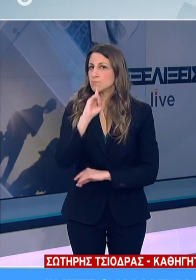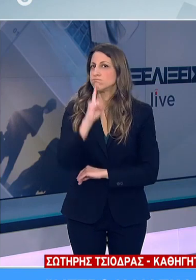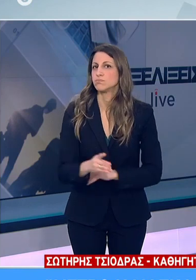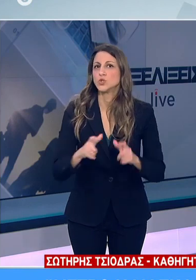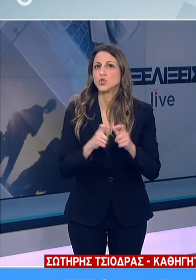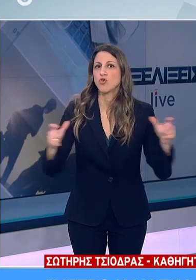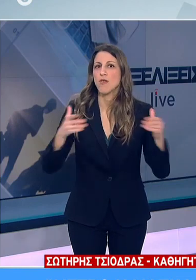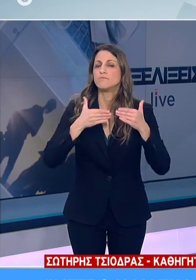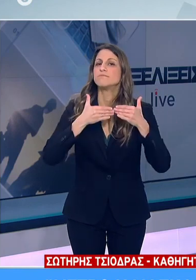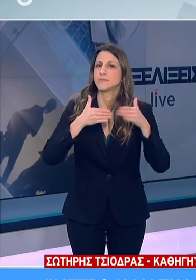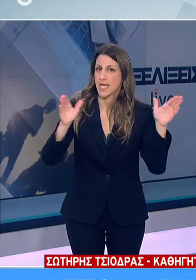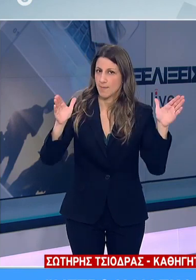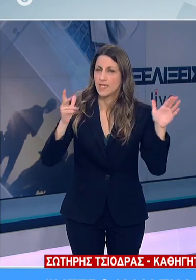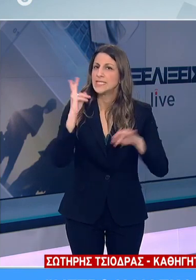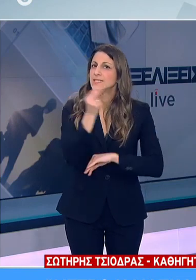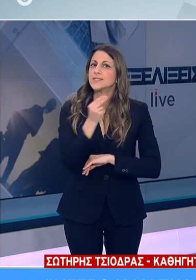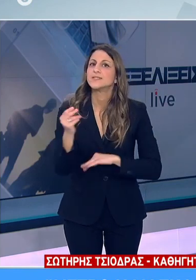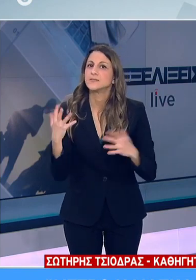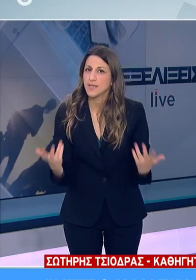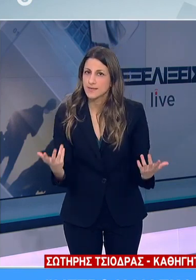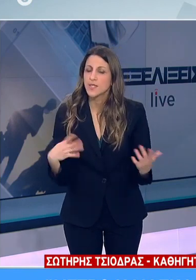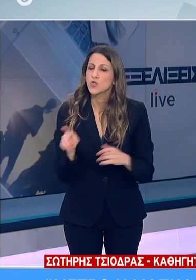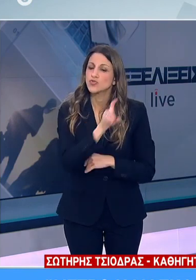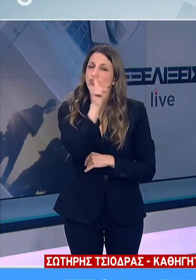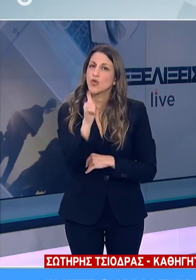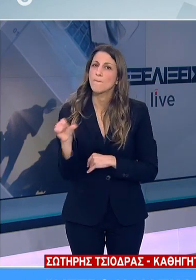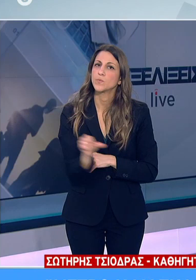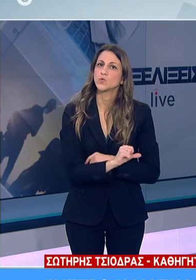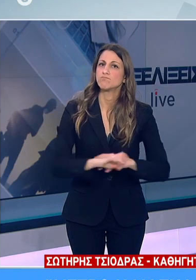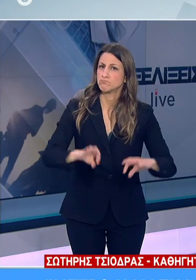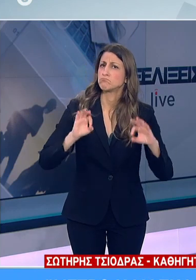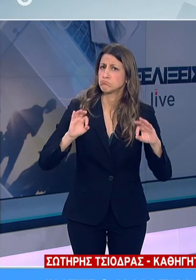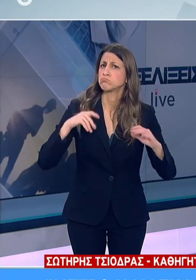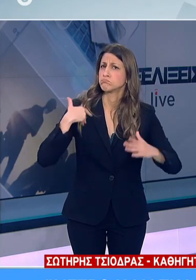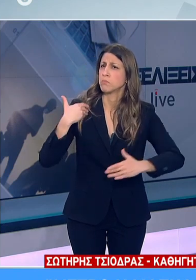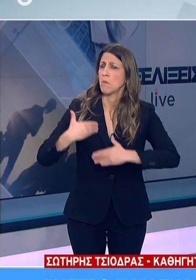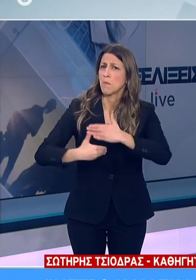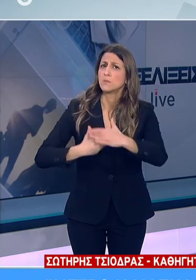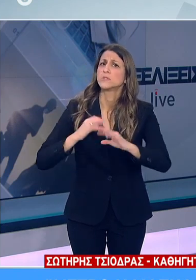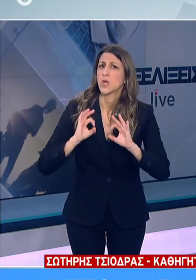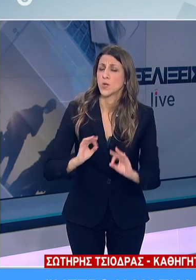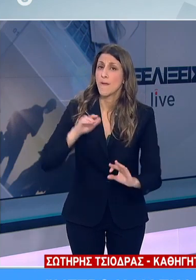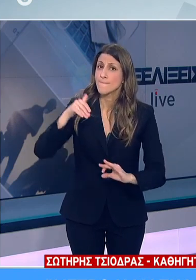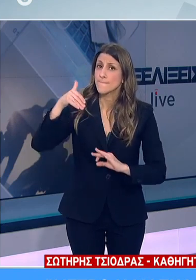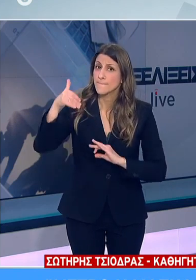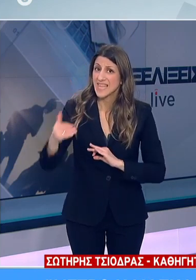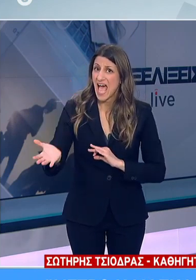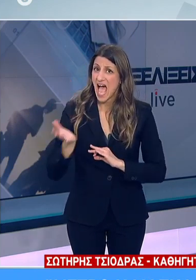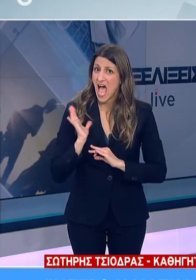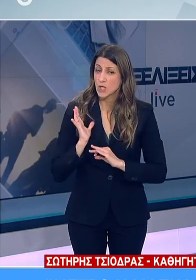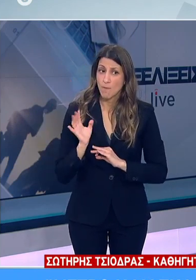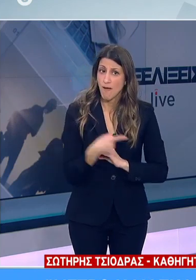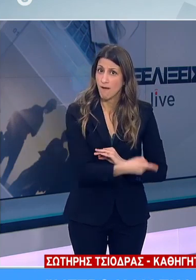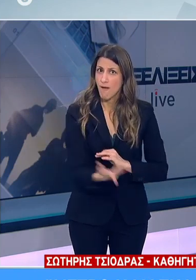σημάνει ουσιαστικά την επάνωδο στην κοινωνικο-οικονομική κανονικότητα και κατ' επέκταση στη σταδιακή οικοδόμηση της ανοσίας της